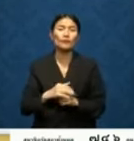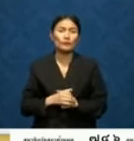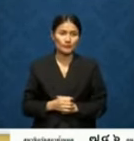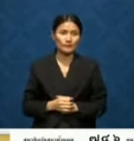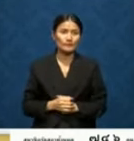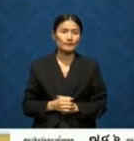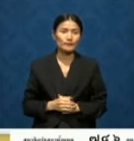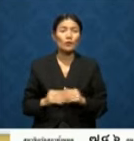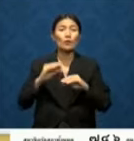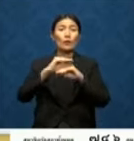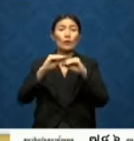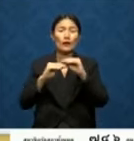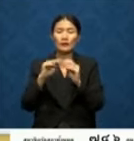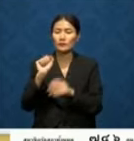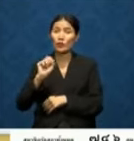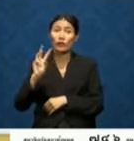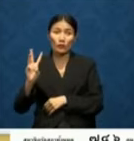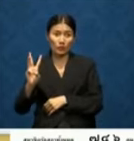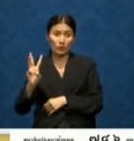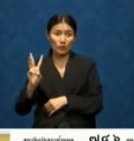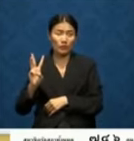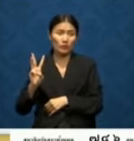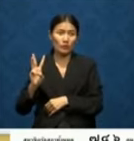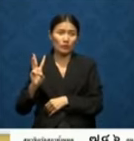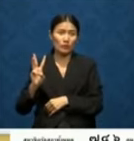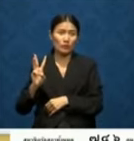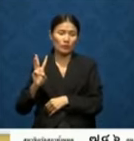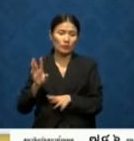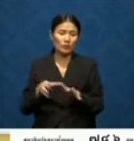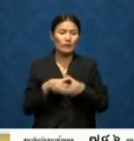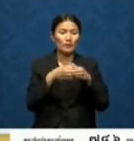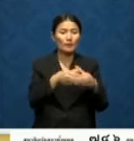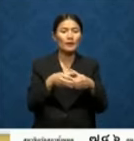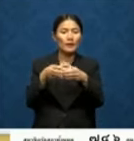ในโครงการสมาชิกวุฒิสภาพบประชาชน